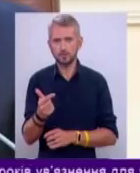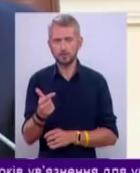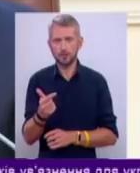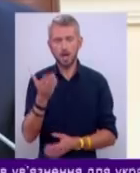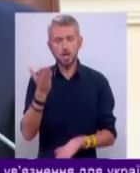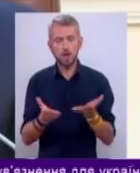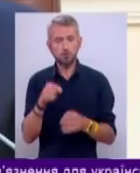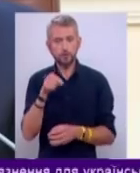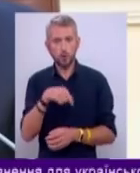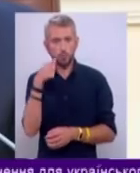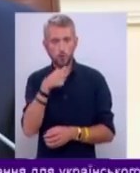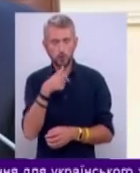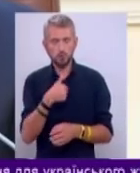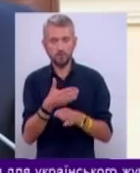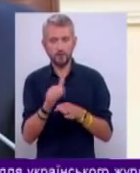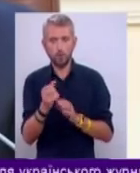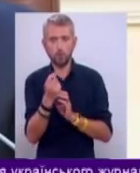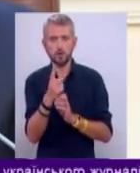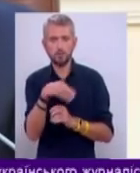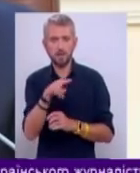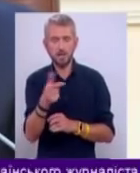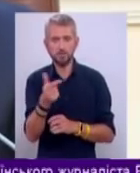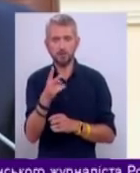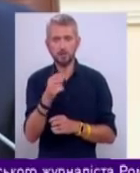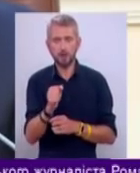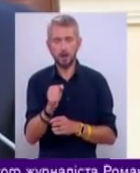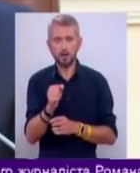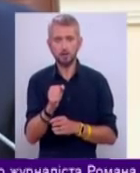гривень. Якщо в цьому році ми виділили 11 мільярдів гривень на